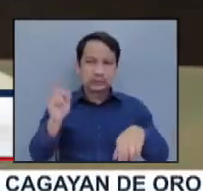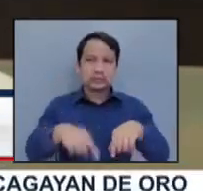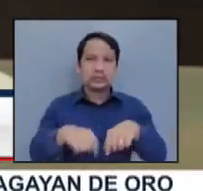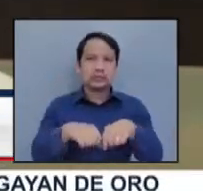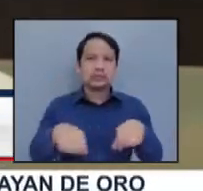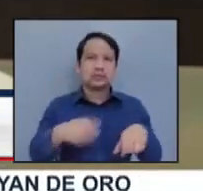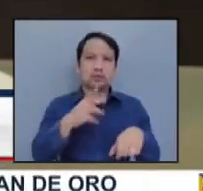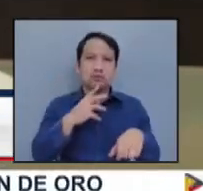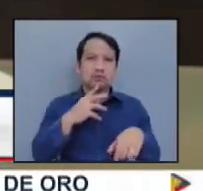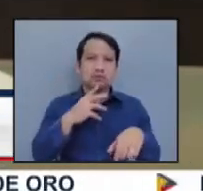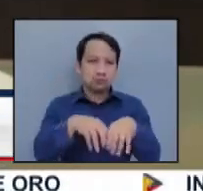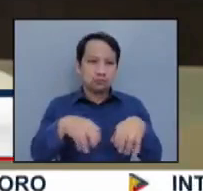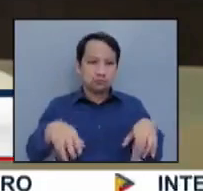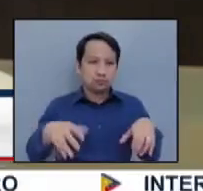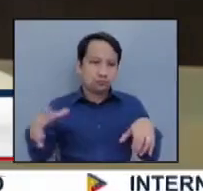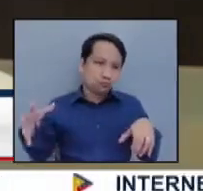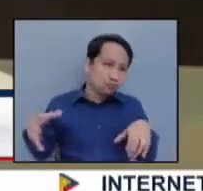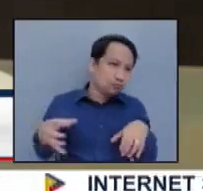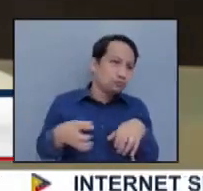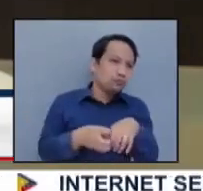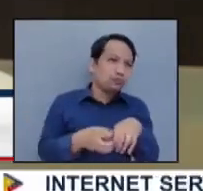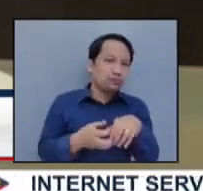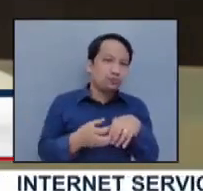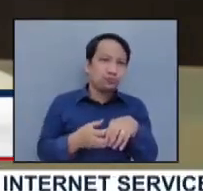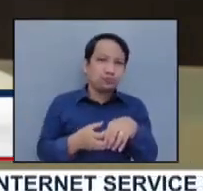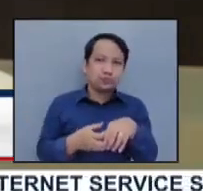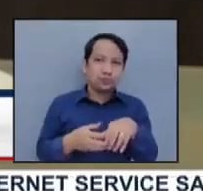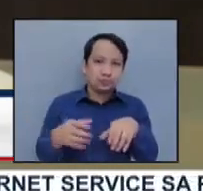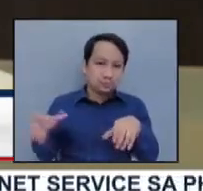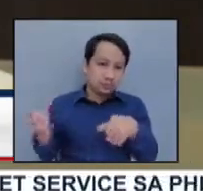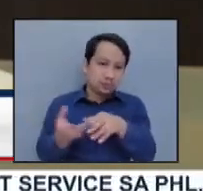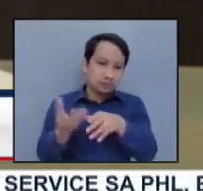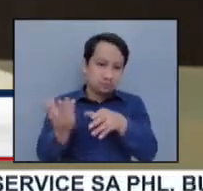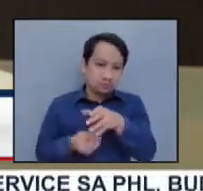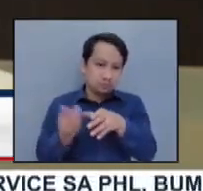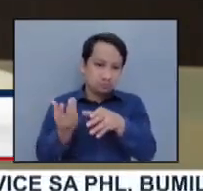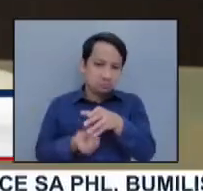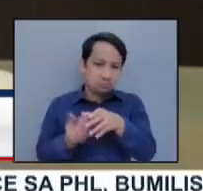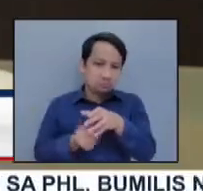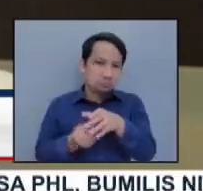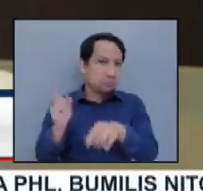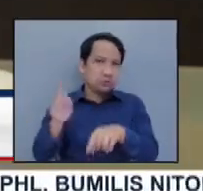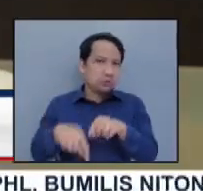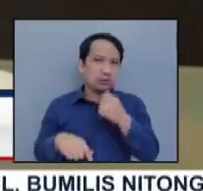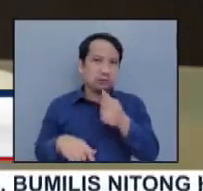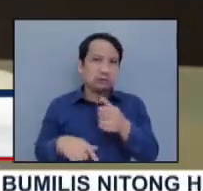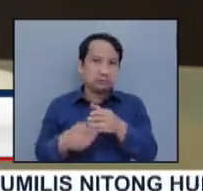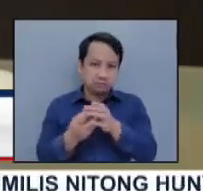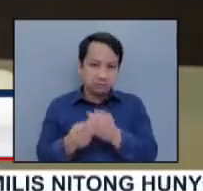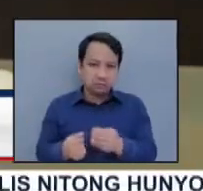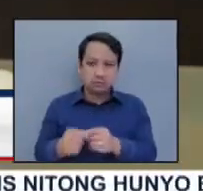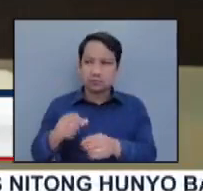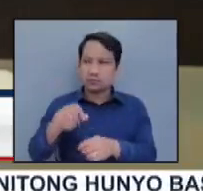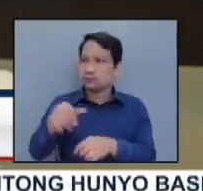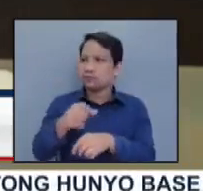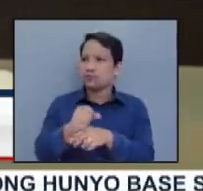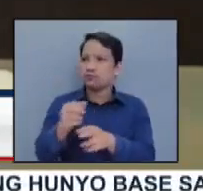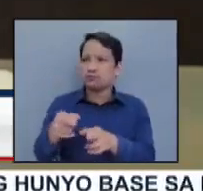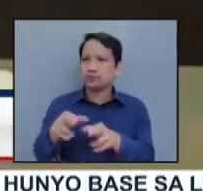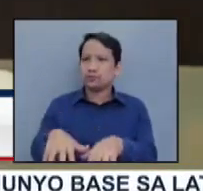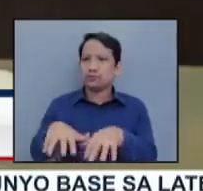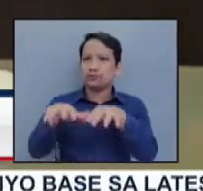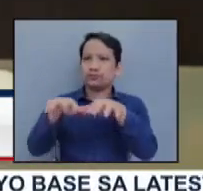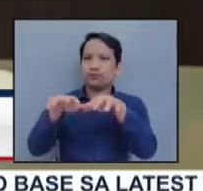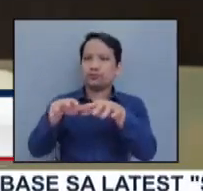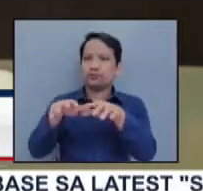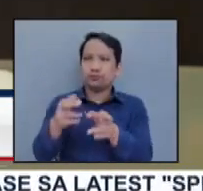na i-convey na hindi mag-spill over ang tubig. So napansin natin na yung San Juan River ay umapaw kasi nga